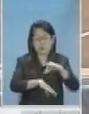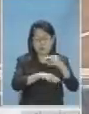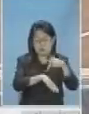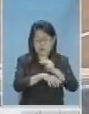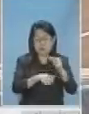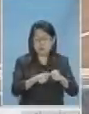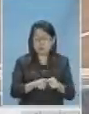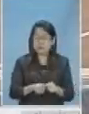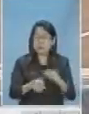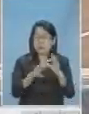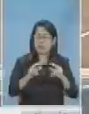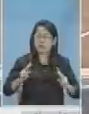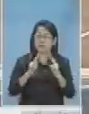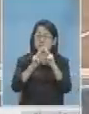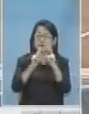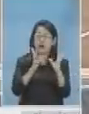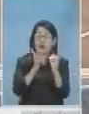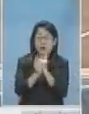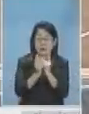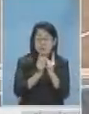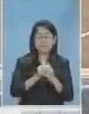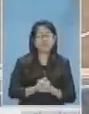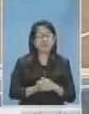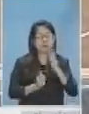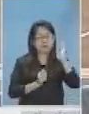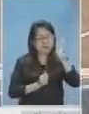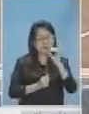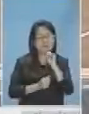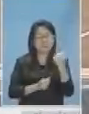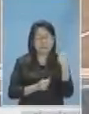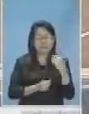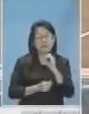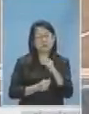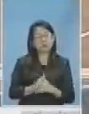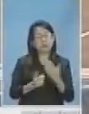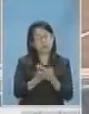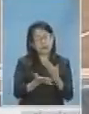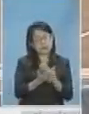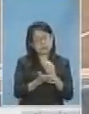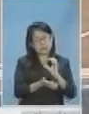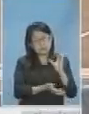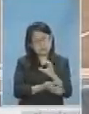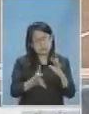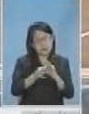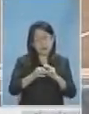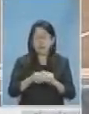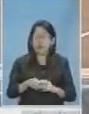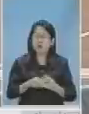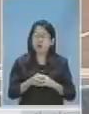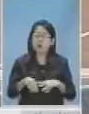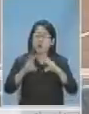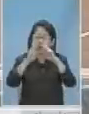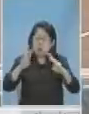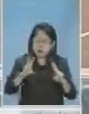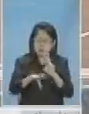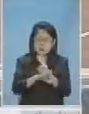งวัฒนธรรมครับเราพูดกันว่างบประมาณเพื่อการซ่อมบำรุงดูแลโบราณสถานเนี่ยมันน้อยมาก